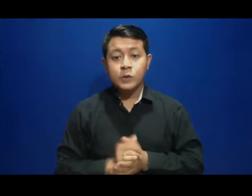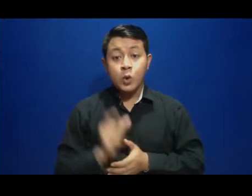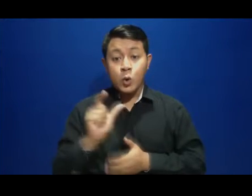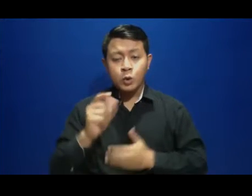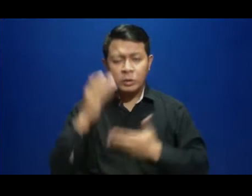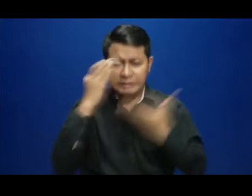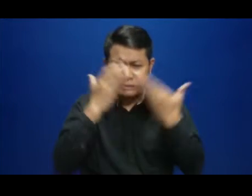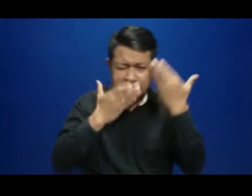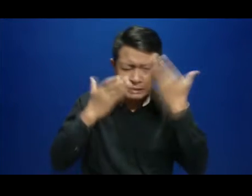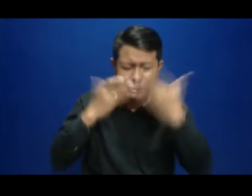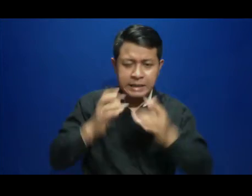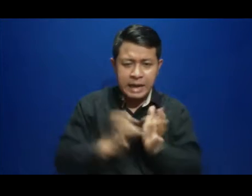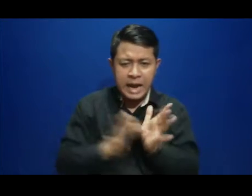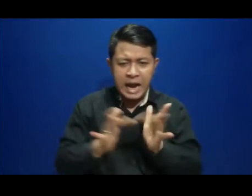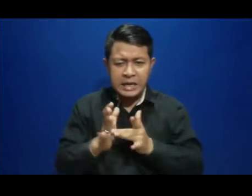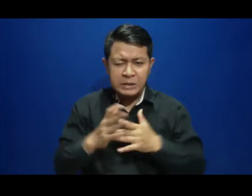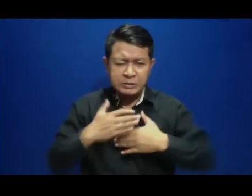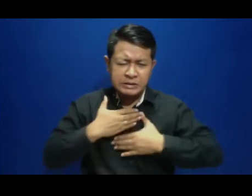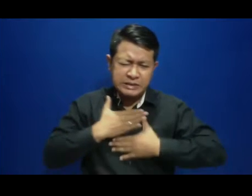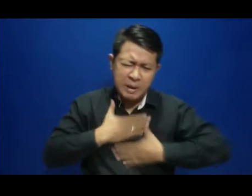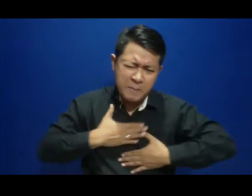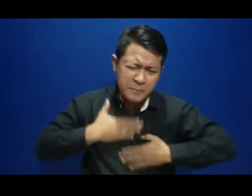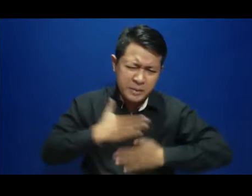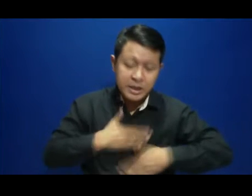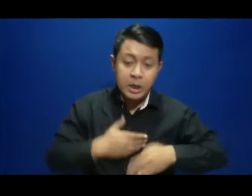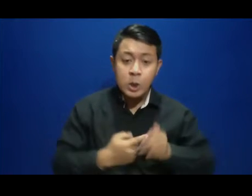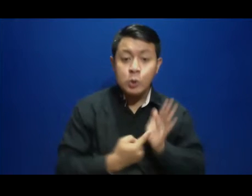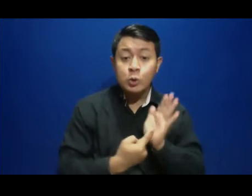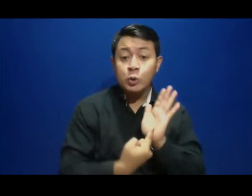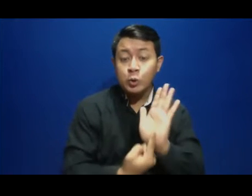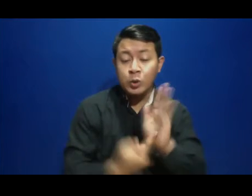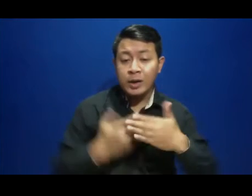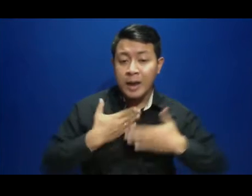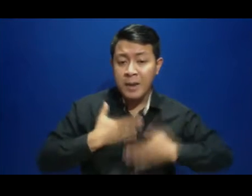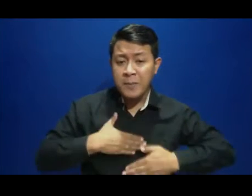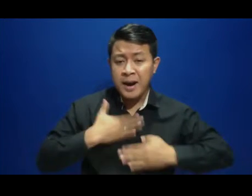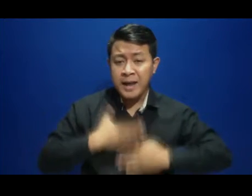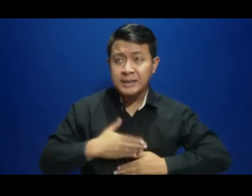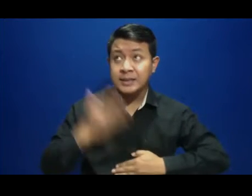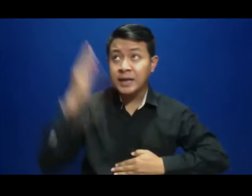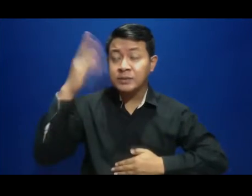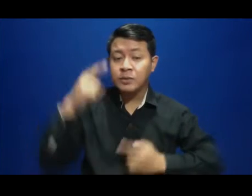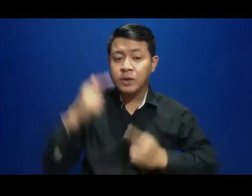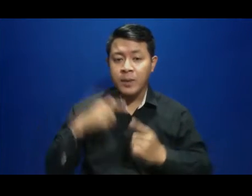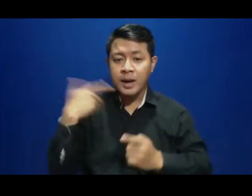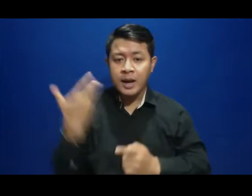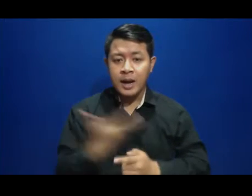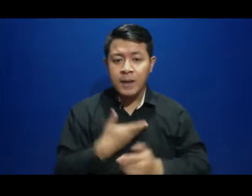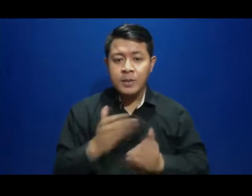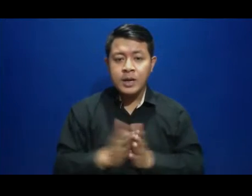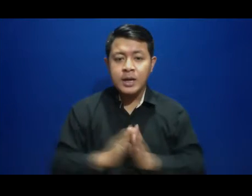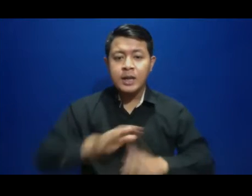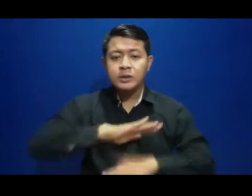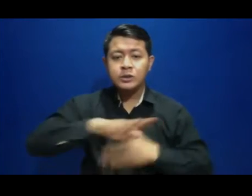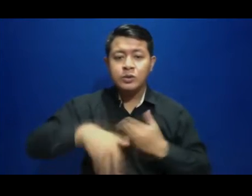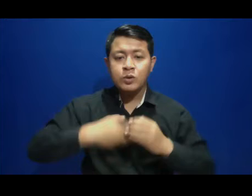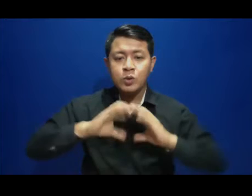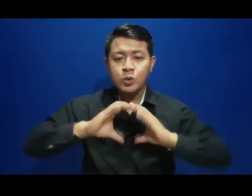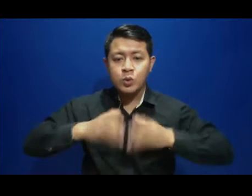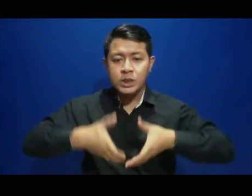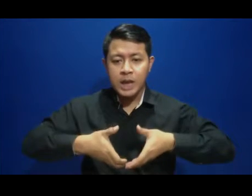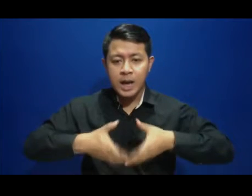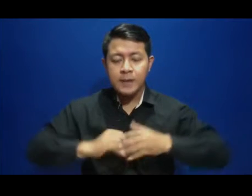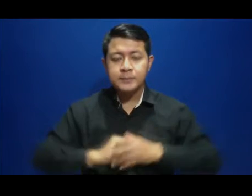Demi sengsara Yesus yang pedih, tunjukkanlah belas kasih-Mu kepada kami dan seluruh dunia.